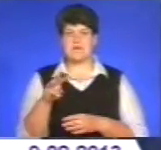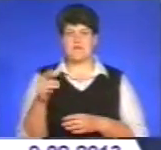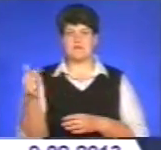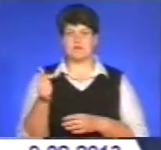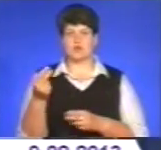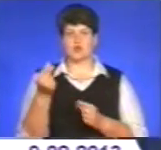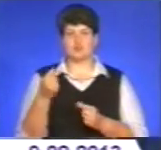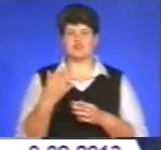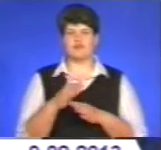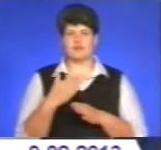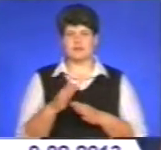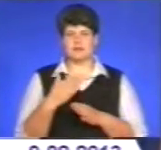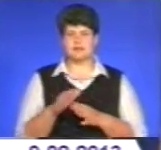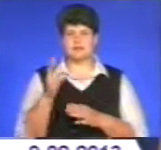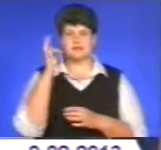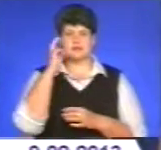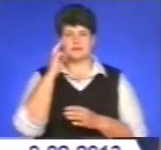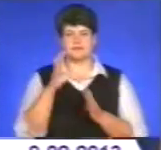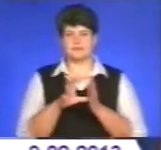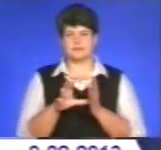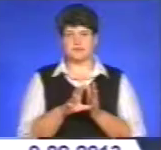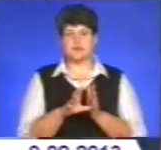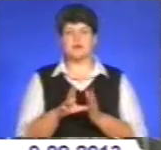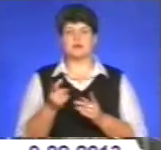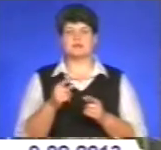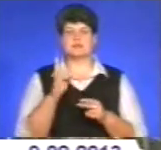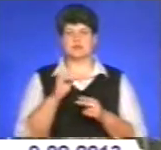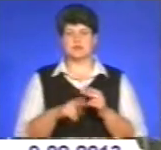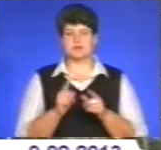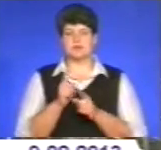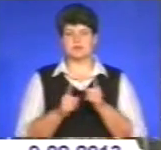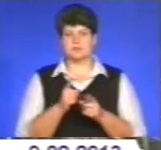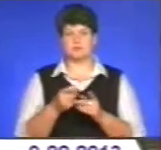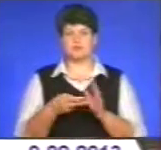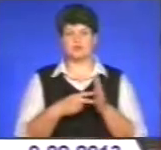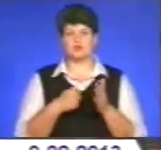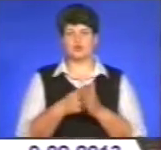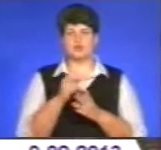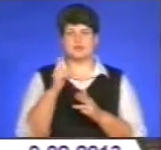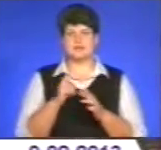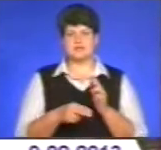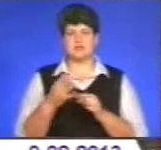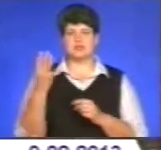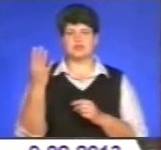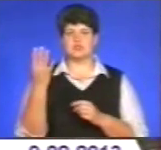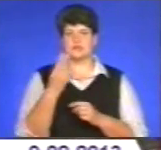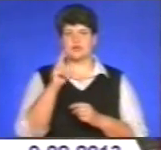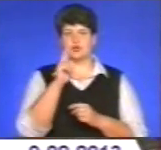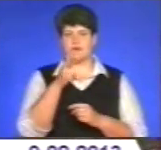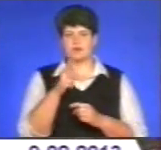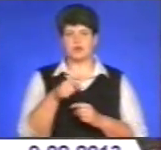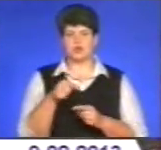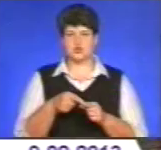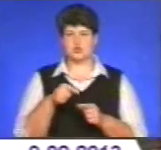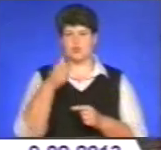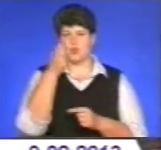виділили з внутрішніх резервів «Київенерго». Завершити реконструкції планують на початку 4-го кварталу поточного року. Також триває